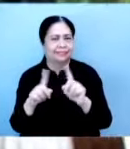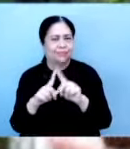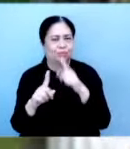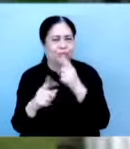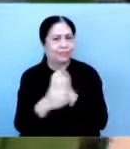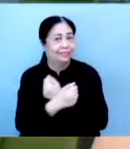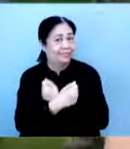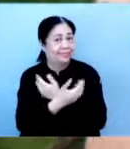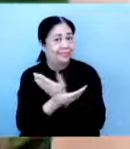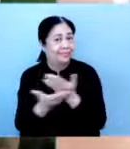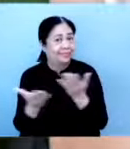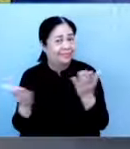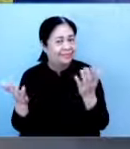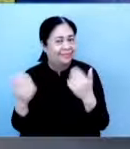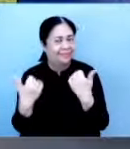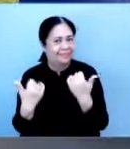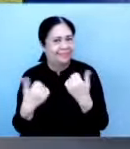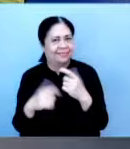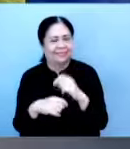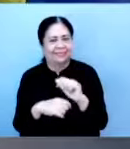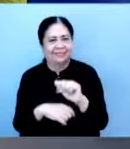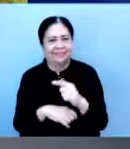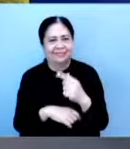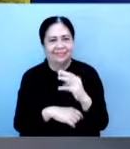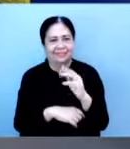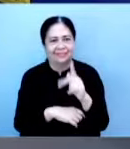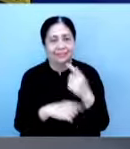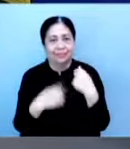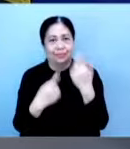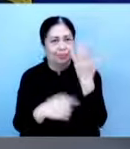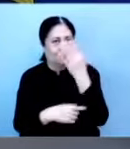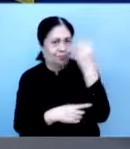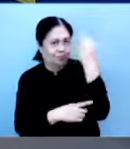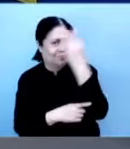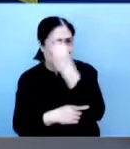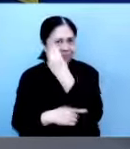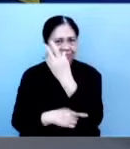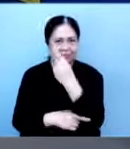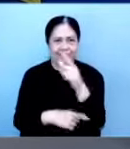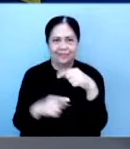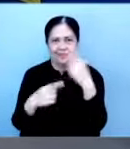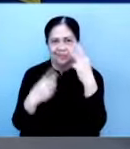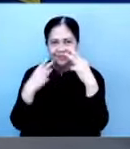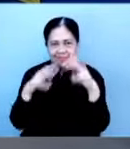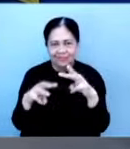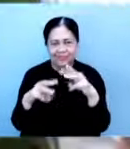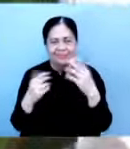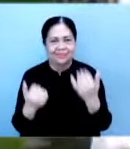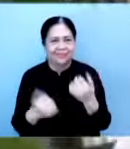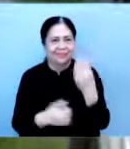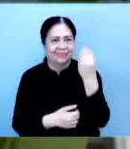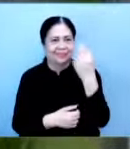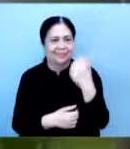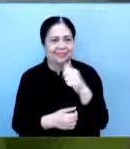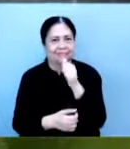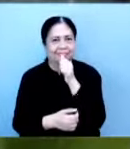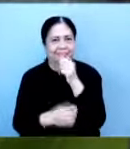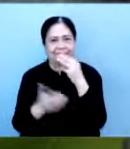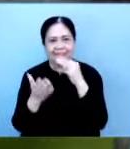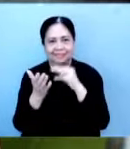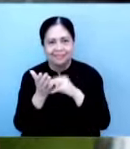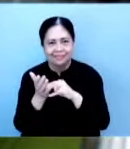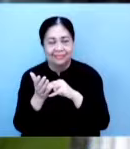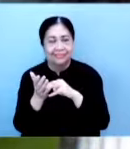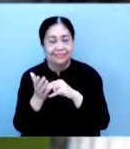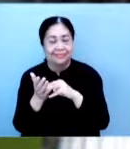buhay watch na tayo ng Good morning kapatid at habang nanonood po abay umaura na sa may bonggang selfie private message lamang po iyan sa ang